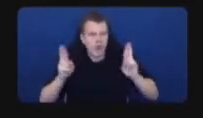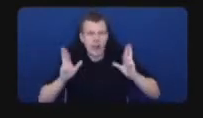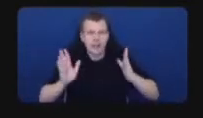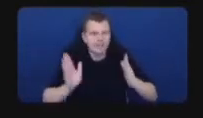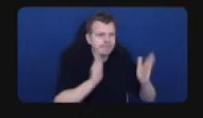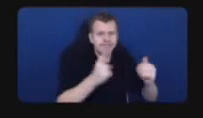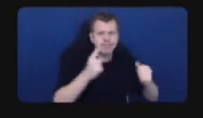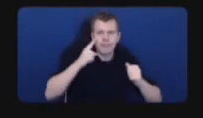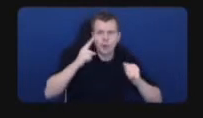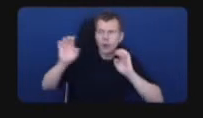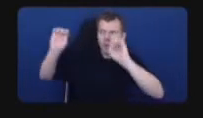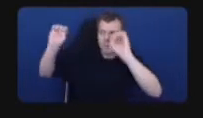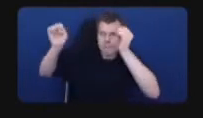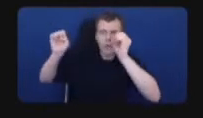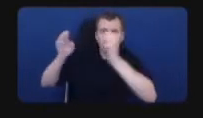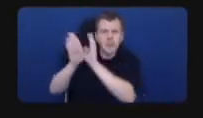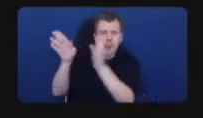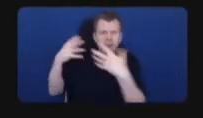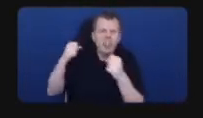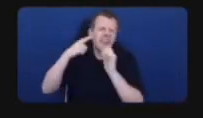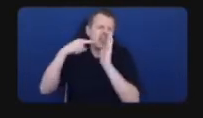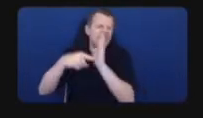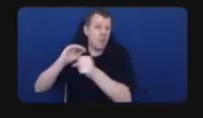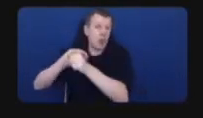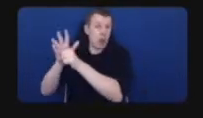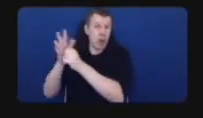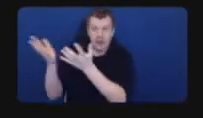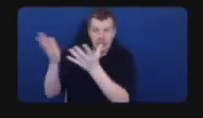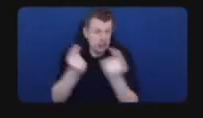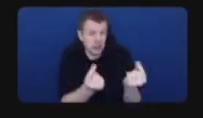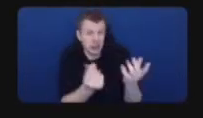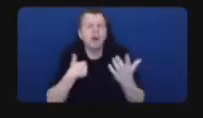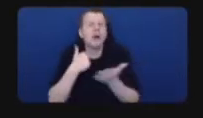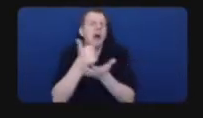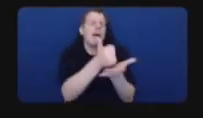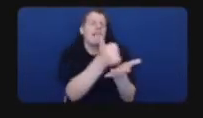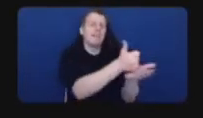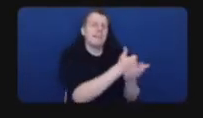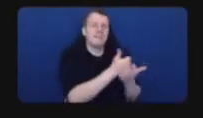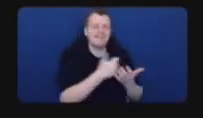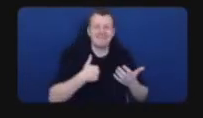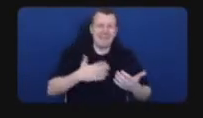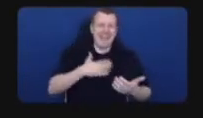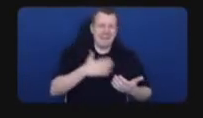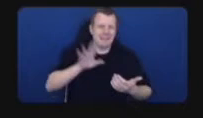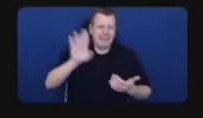息，怎么能够给大家提供关于公共方面的紧急情况一些措施。